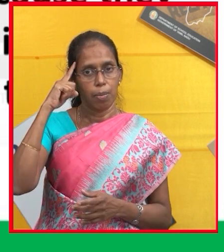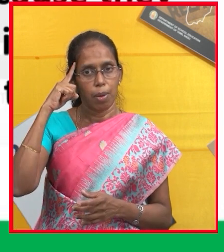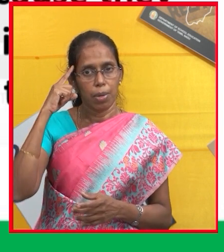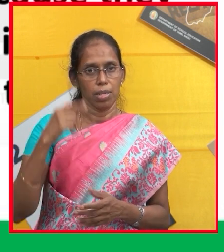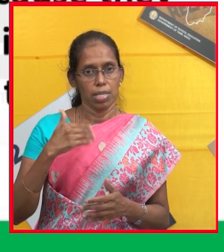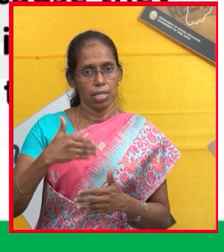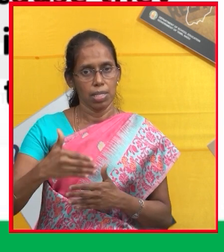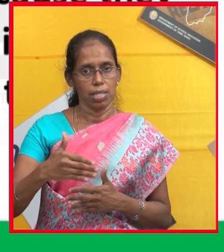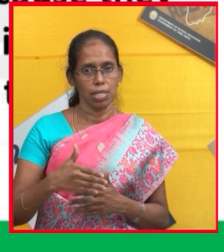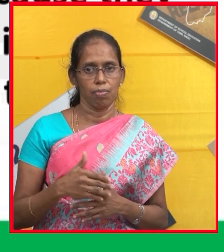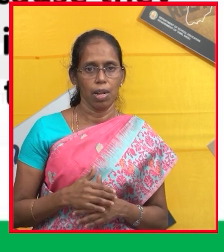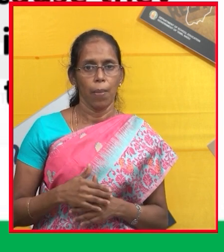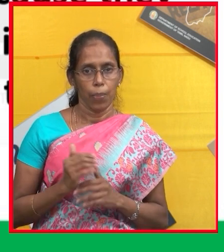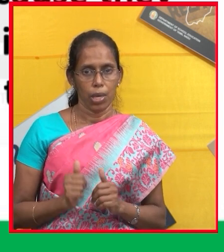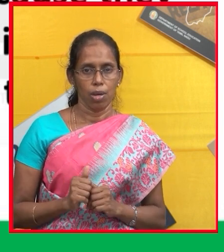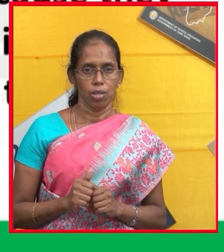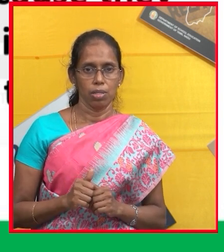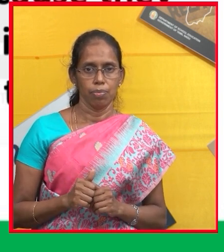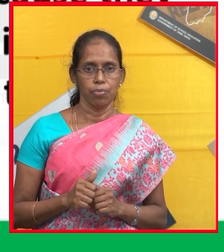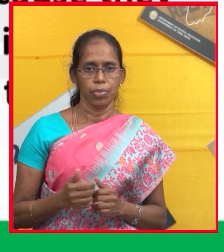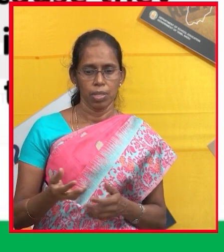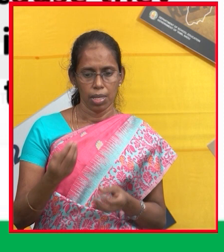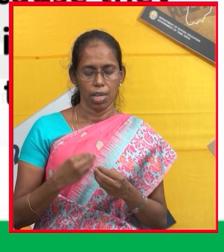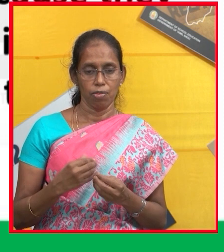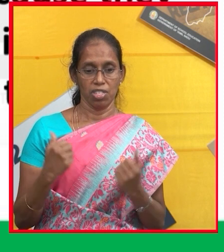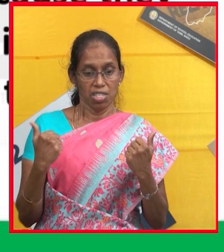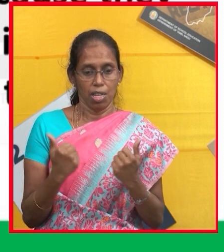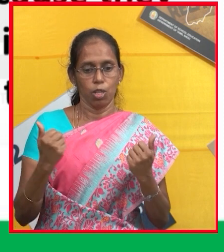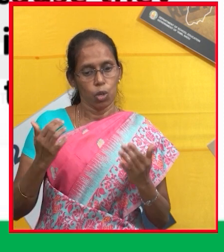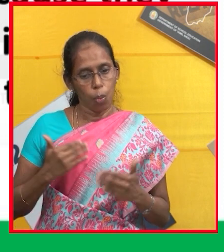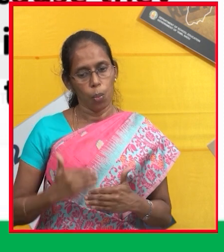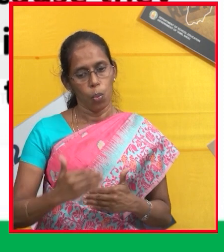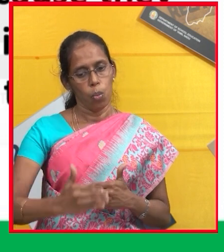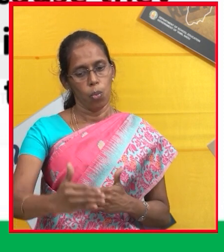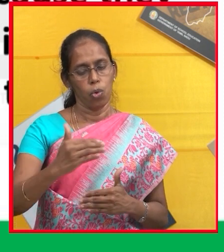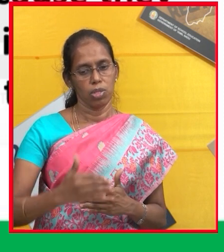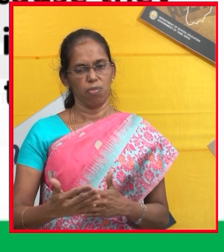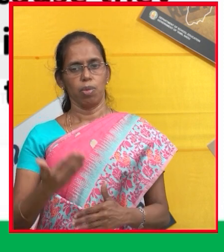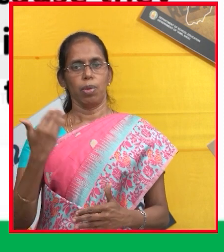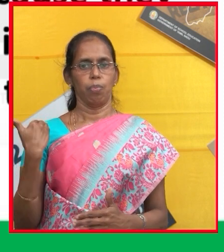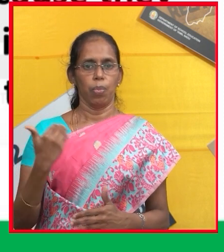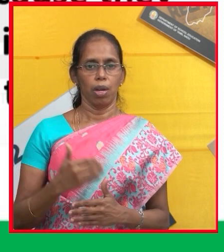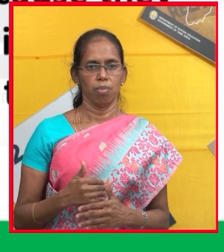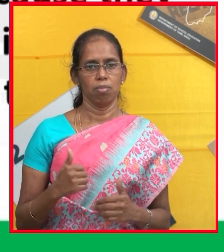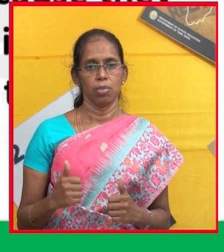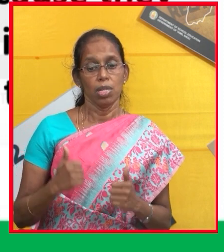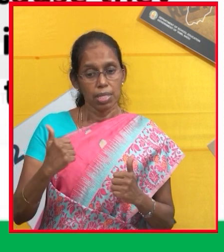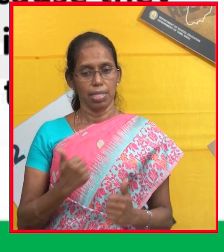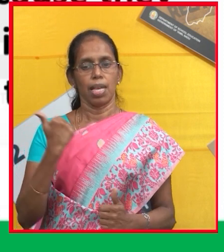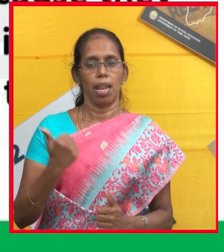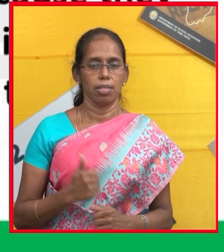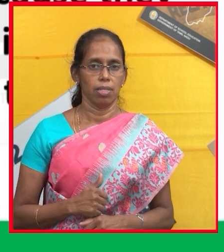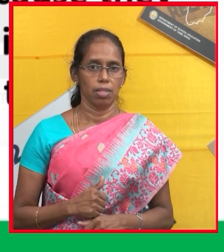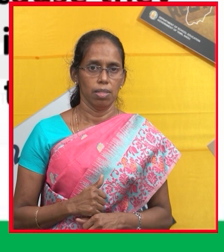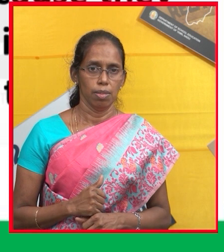these incidents as well because they gave us the strength to move on, and if something went bad, we were able to overcome